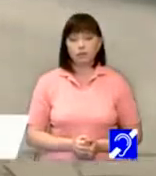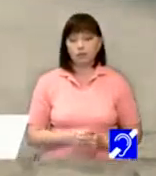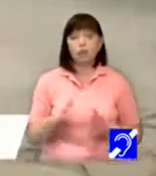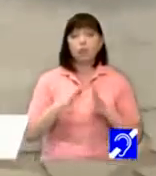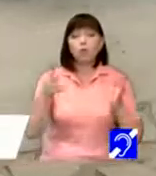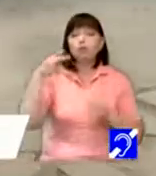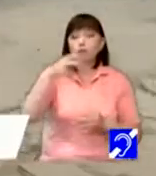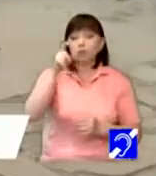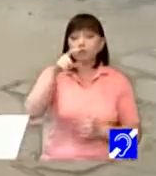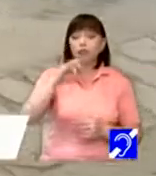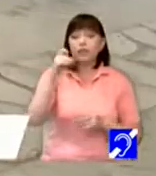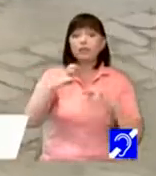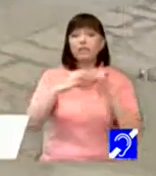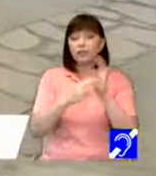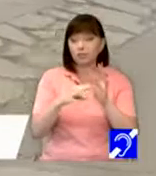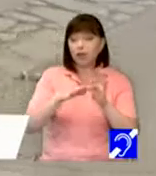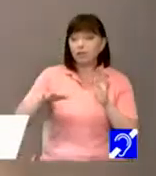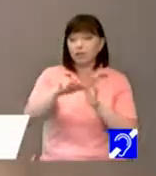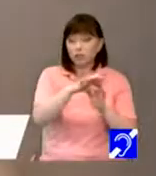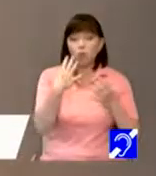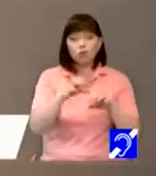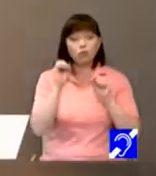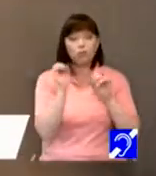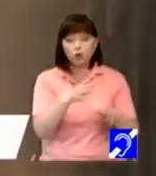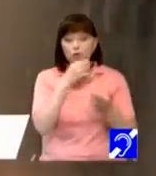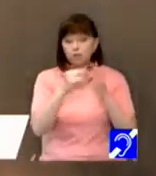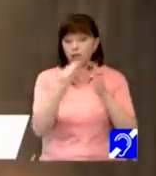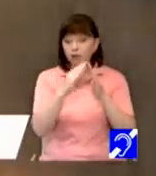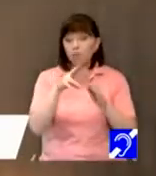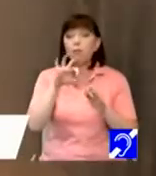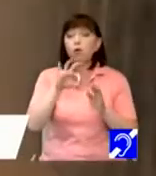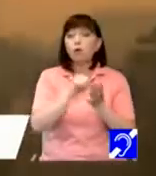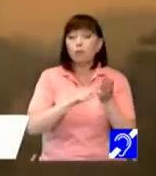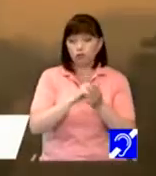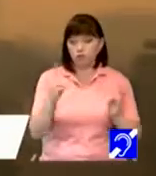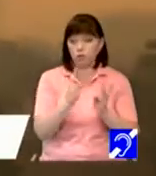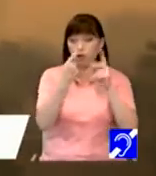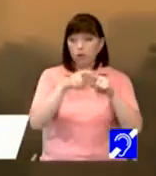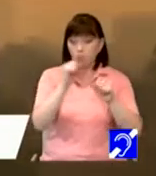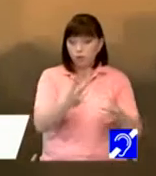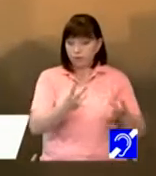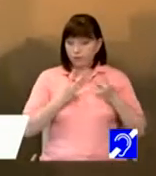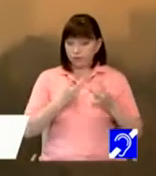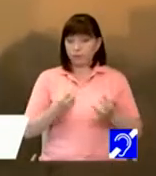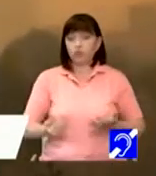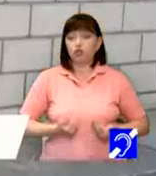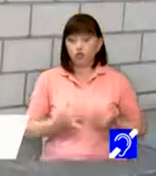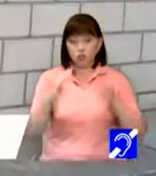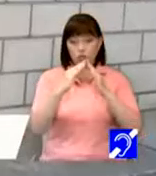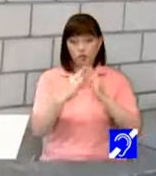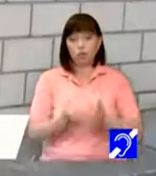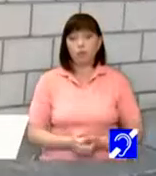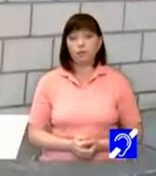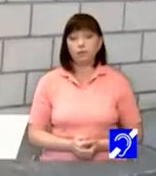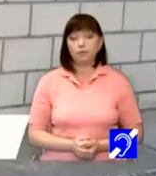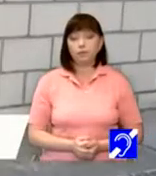Peste 2000 de persoane din 18 localități din Spania și-au părăsit casele din cauza incendiilor care le amenință locuințele. Ya las 3 y pico